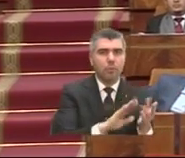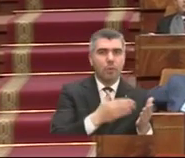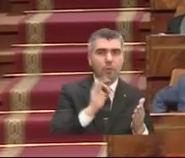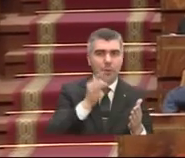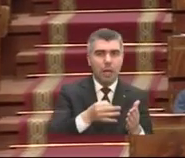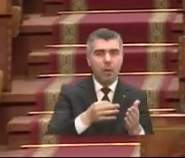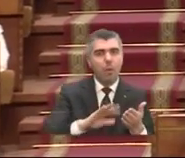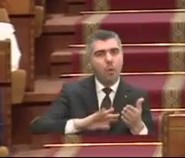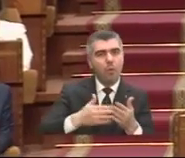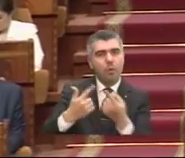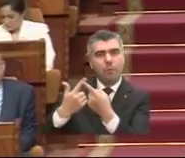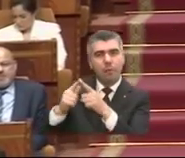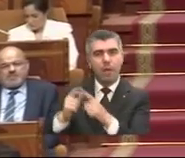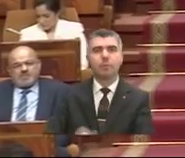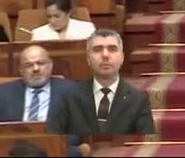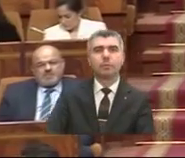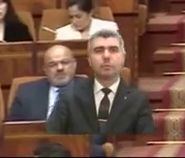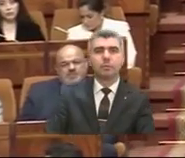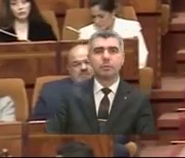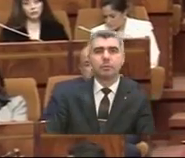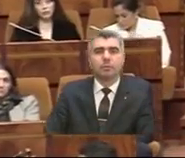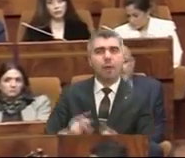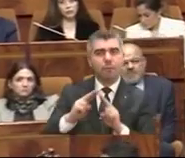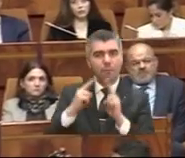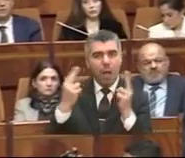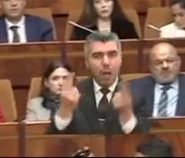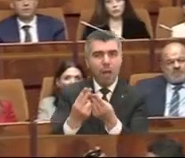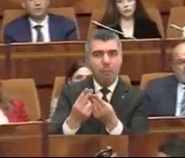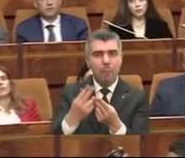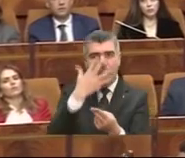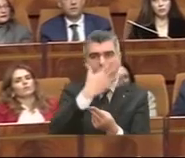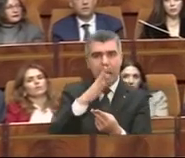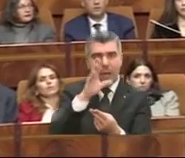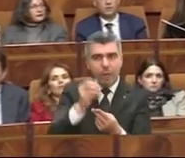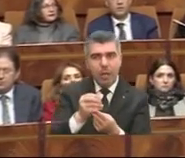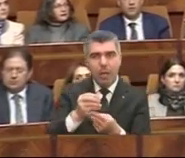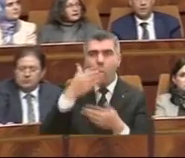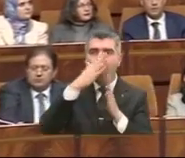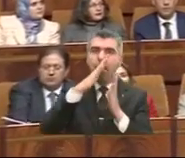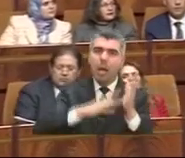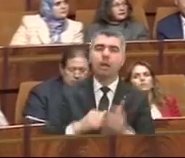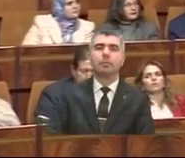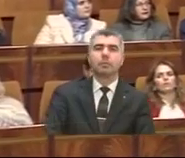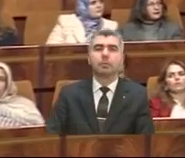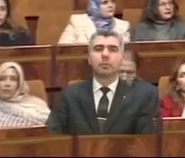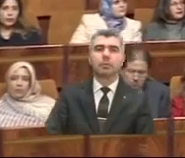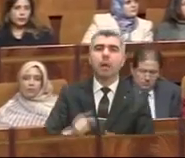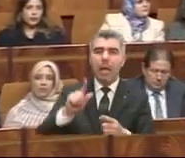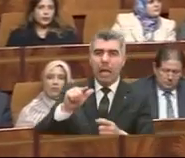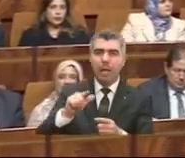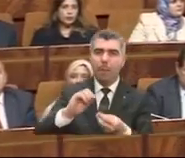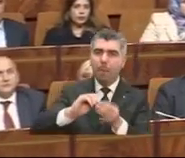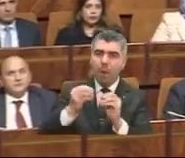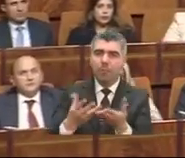والموضوعات متعددة الأطراف دولياً وقارياً وإقليمياً تمحورت حول القضايا